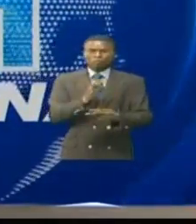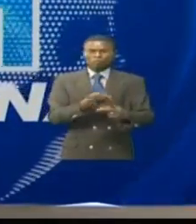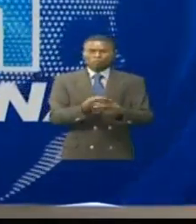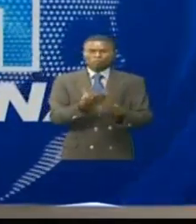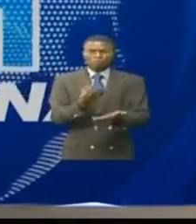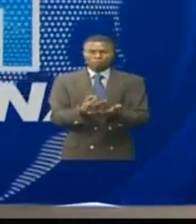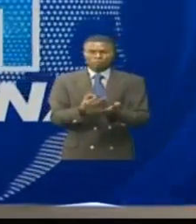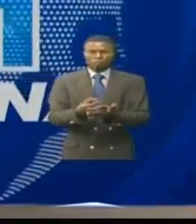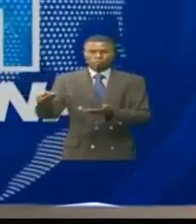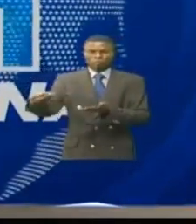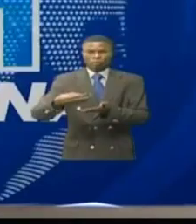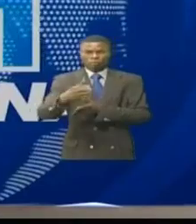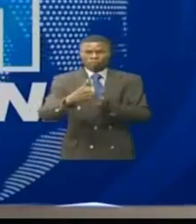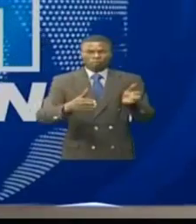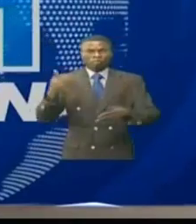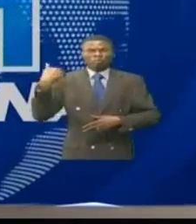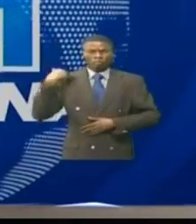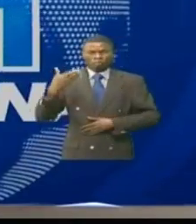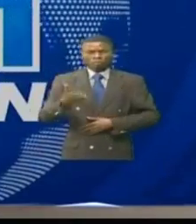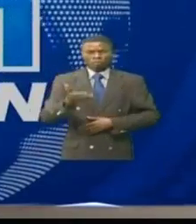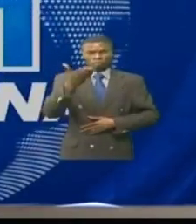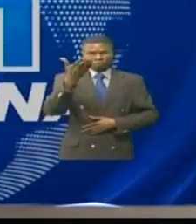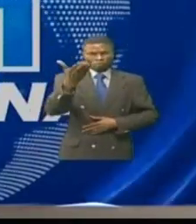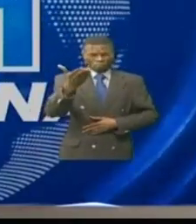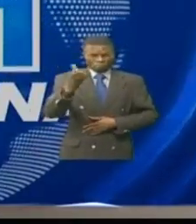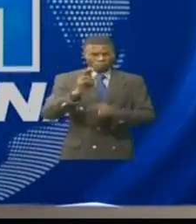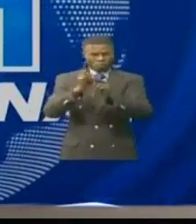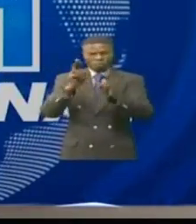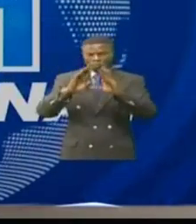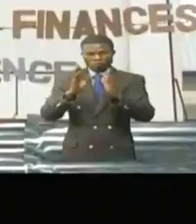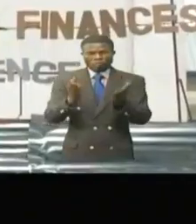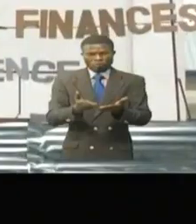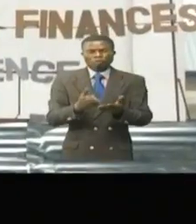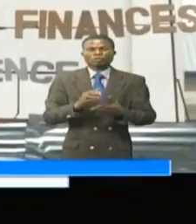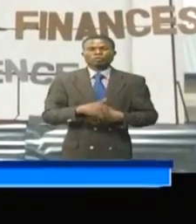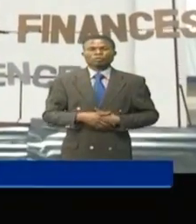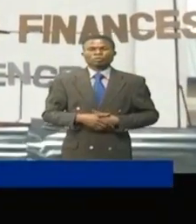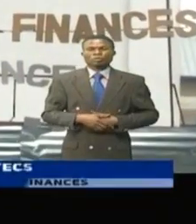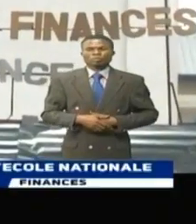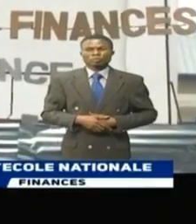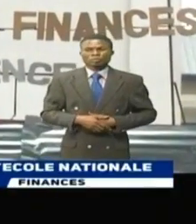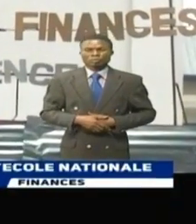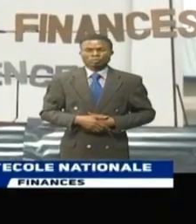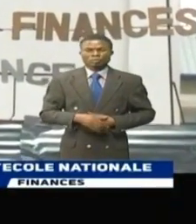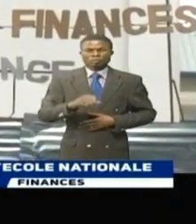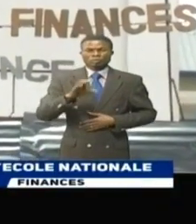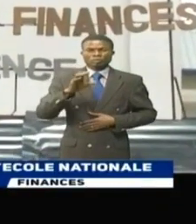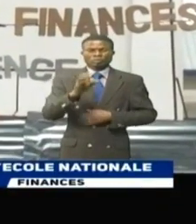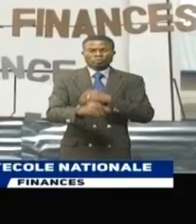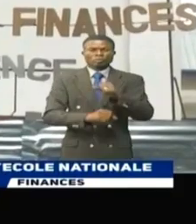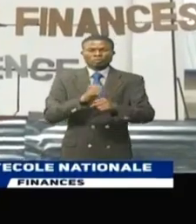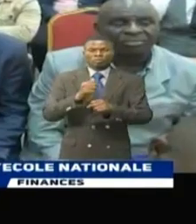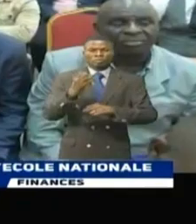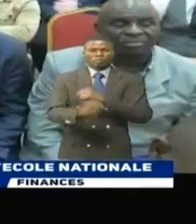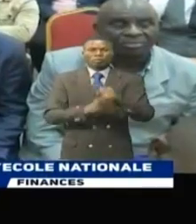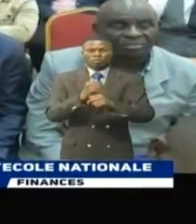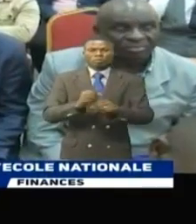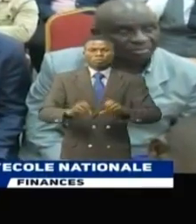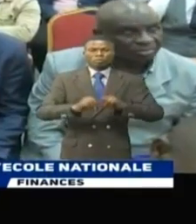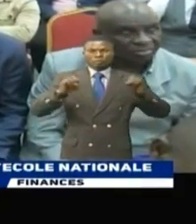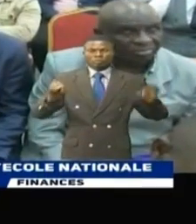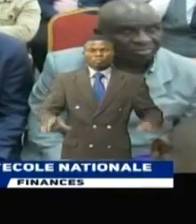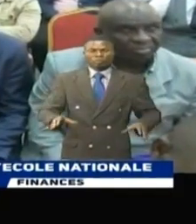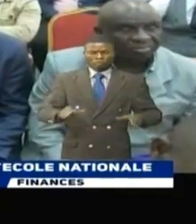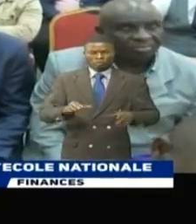et la mobilisation de recettes. Rekin Zouzi et Henri Alimassi. 50 ans au service de la nation